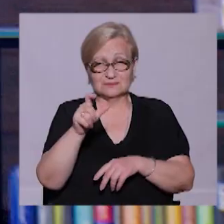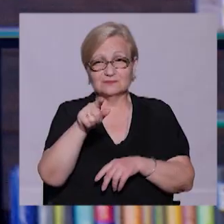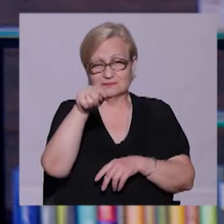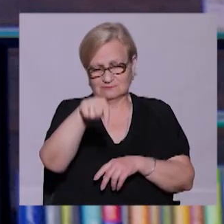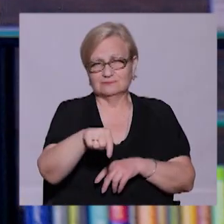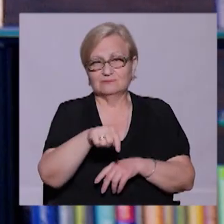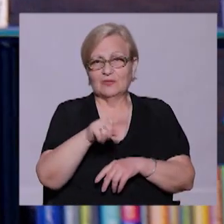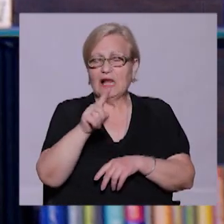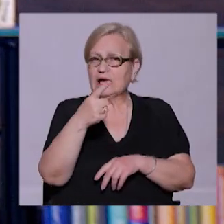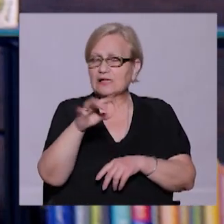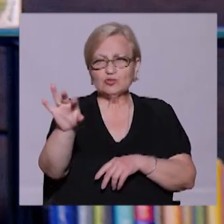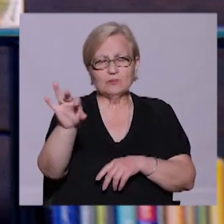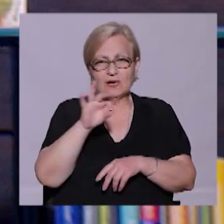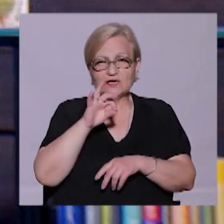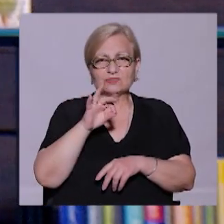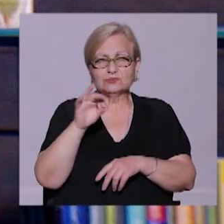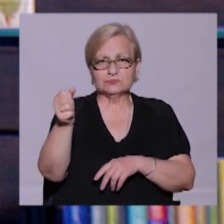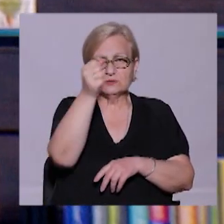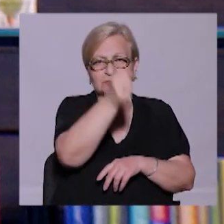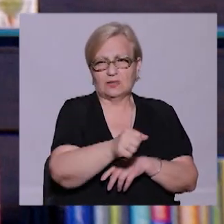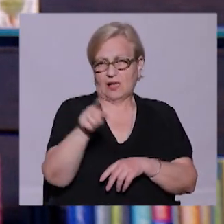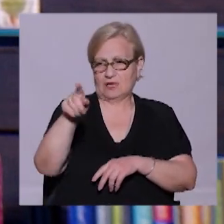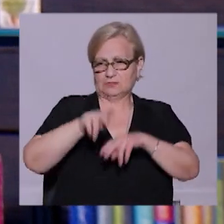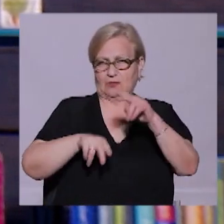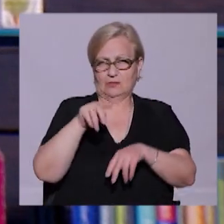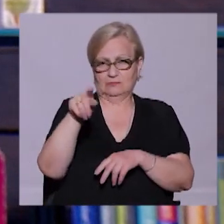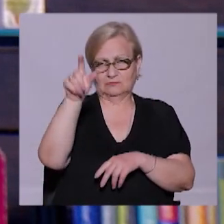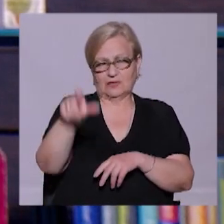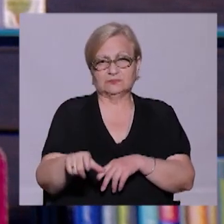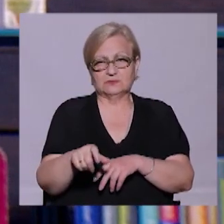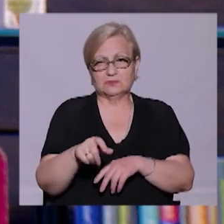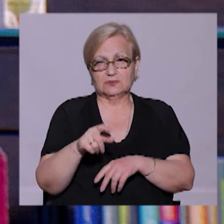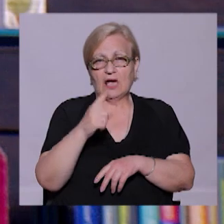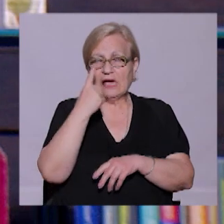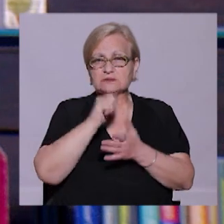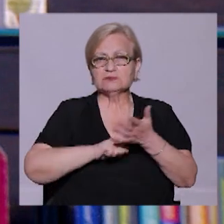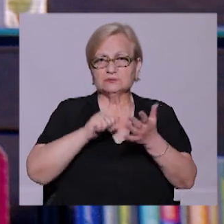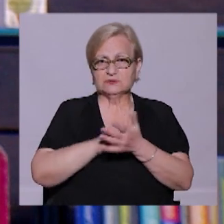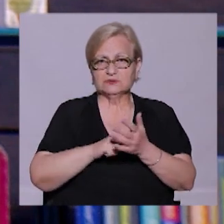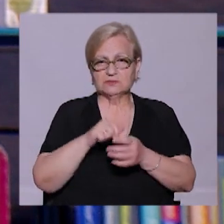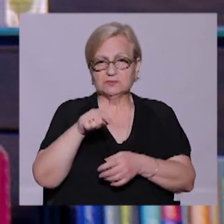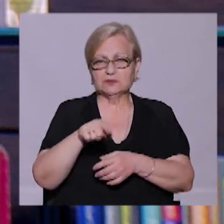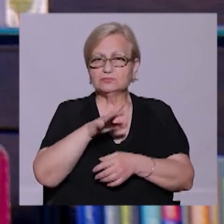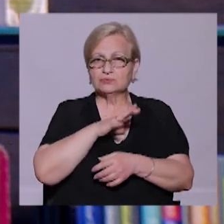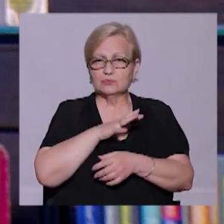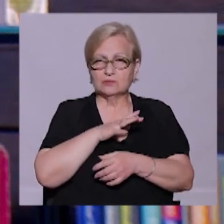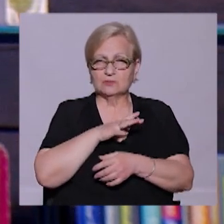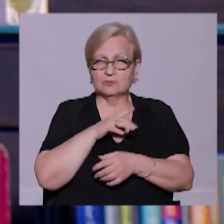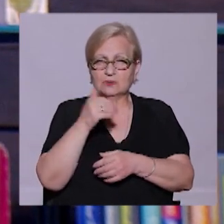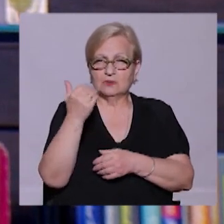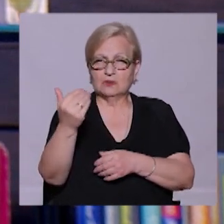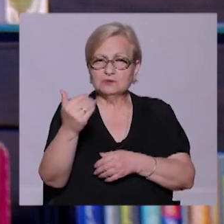სვეტიცხოვლის ამშენებლად არსაკიძე. მხოლოდ და მხოლოდ ერთი მიზეზით. ეს გახლავთ ის რომ მის ხელოვნებაში